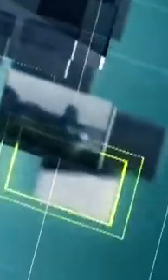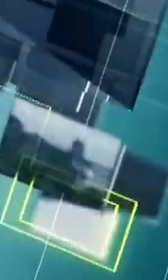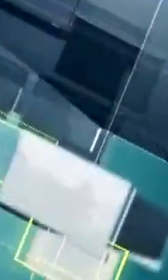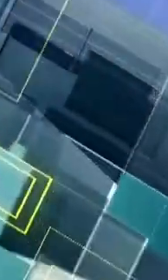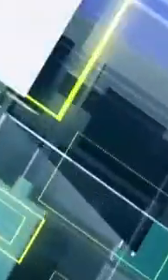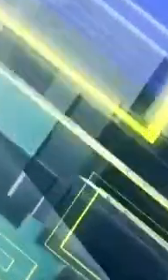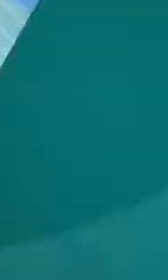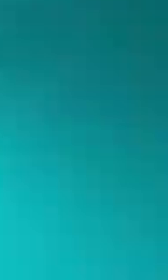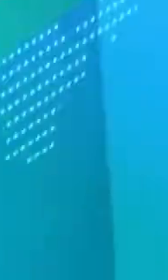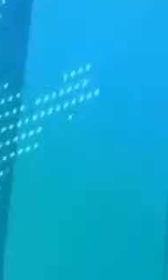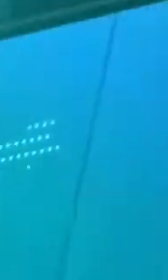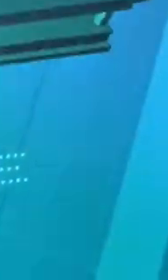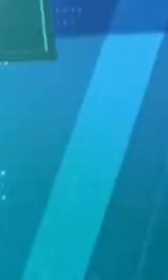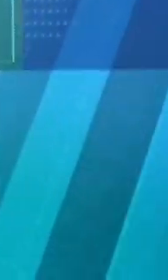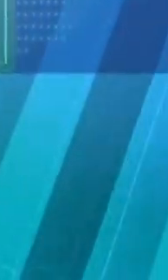Музика